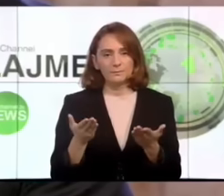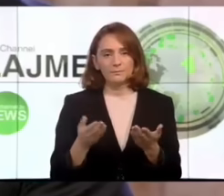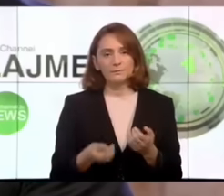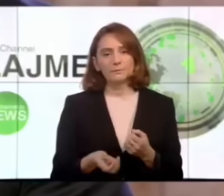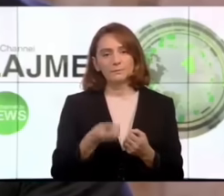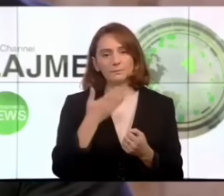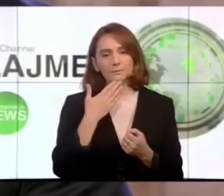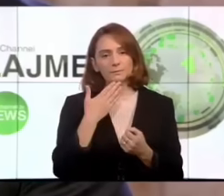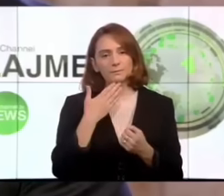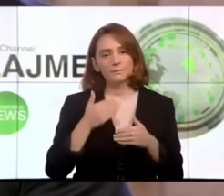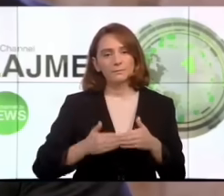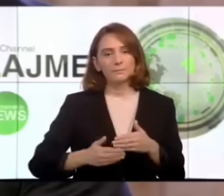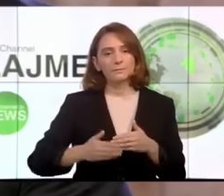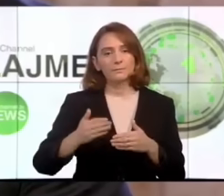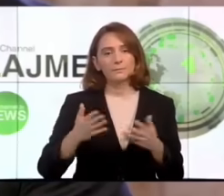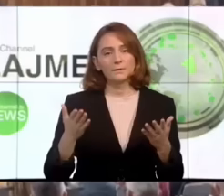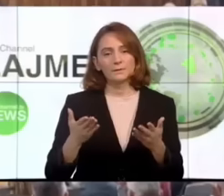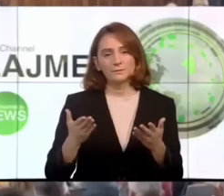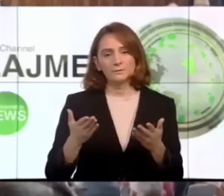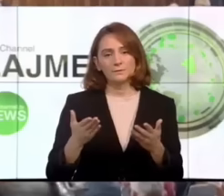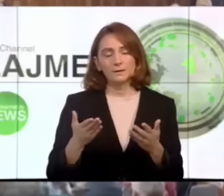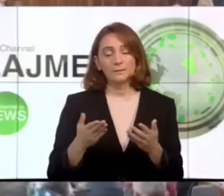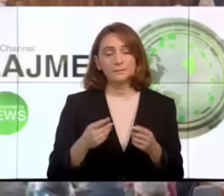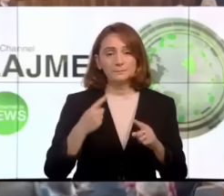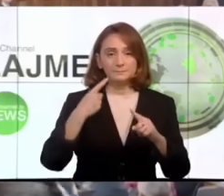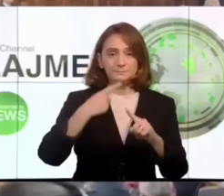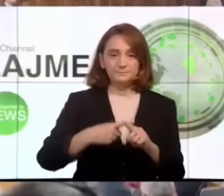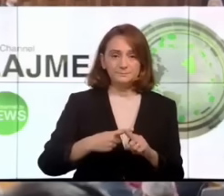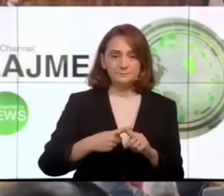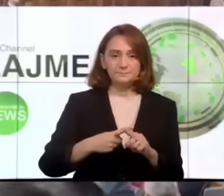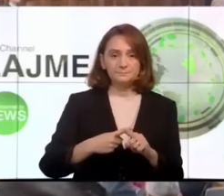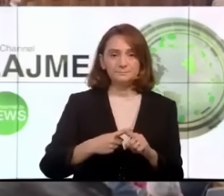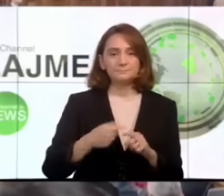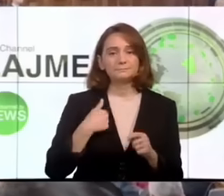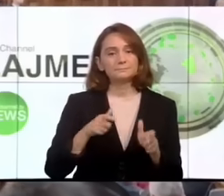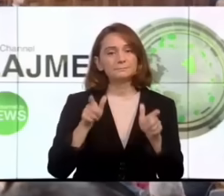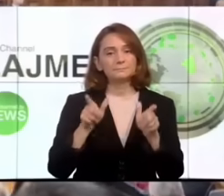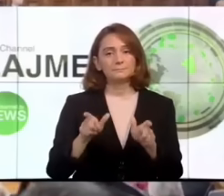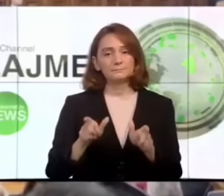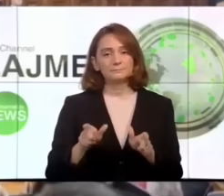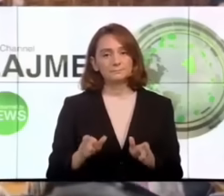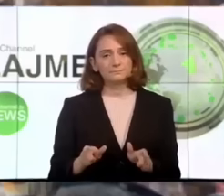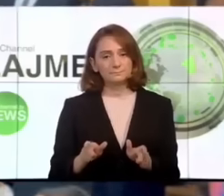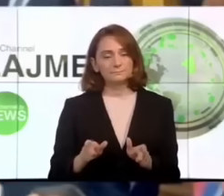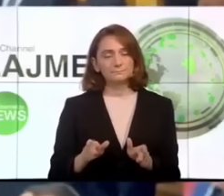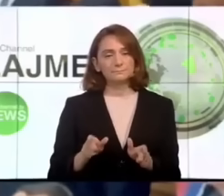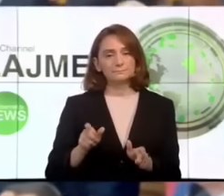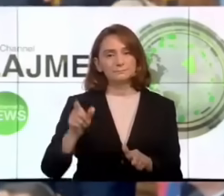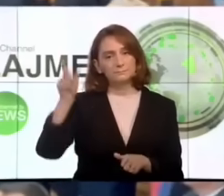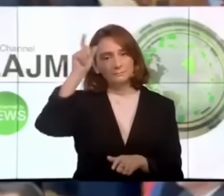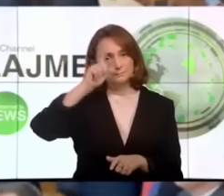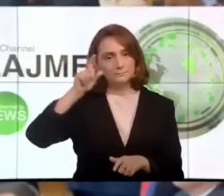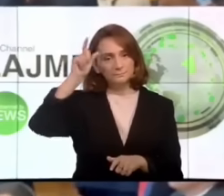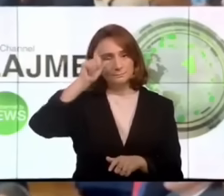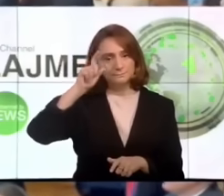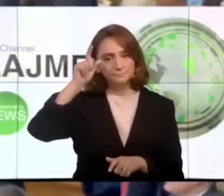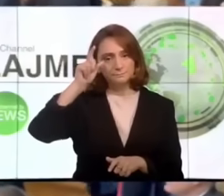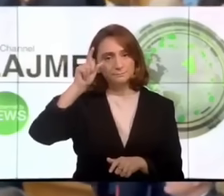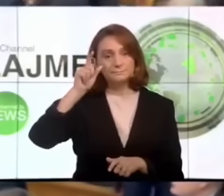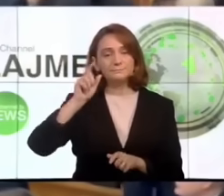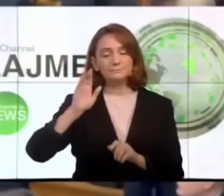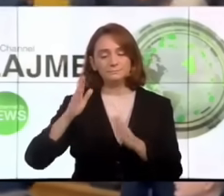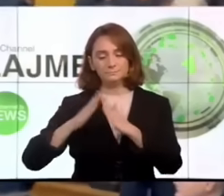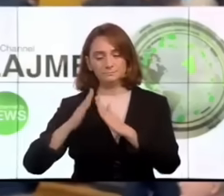të presidencës dhe qeverisë. Duke mbrojtur serbët në Kosovë, ne po mbrojmë të gjithë Serbinë në aspektin e paqes dhe